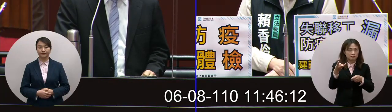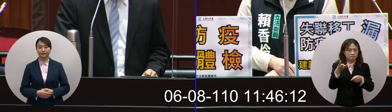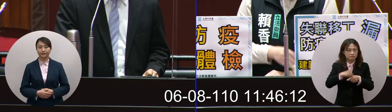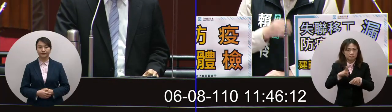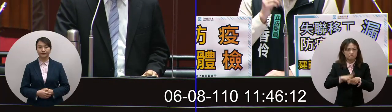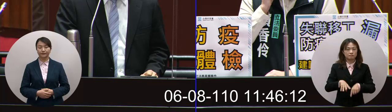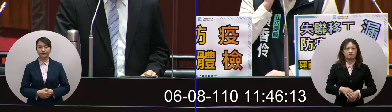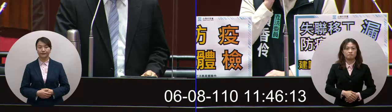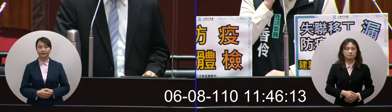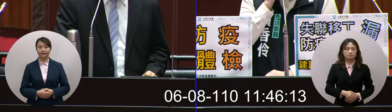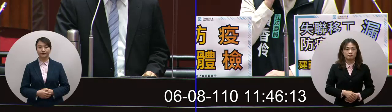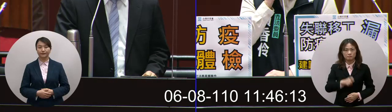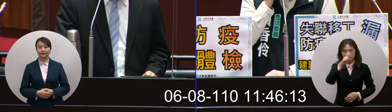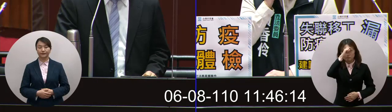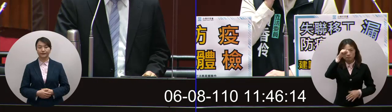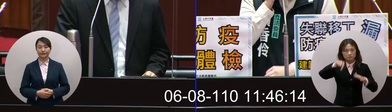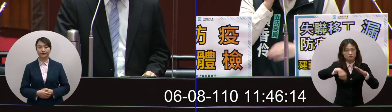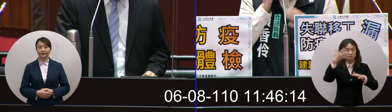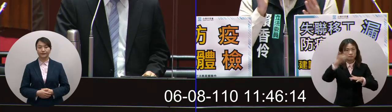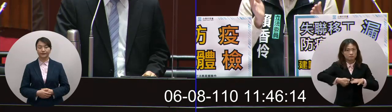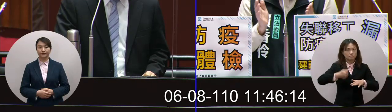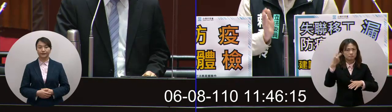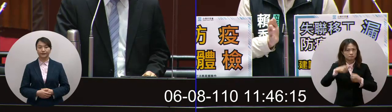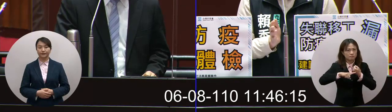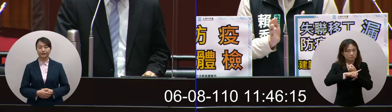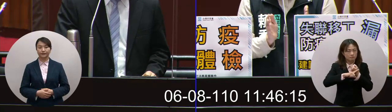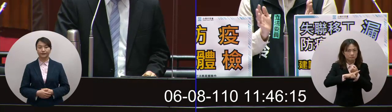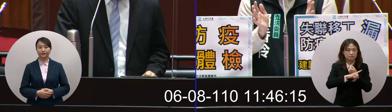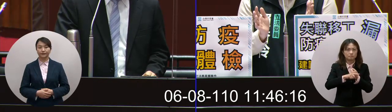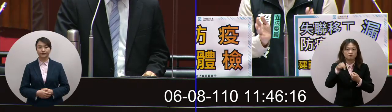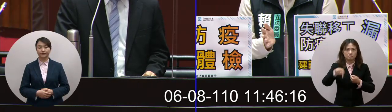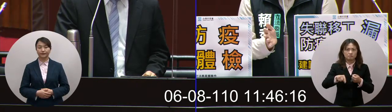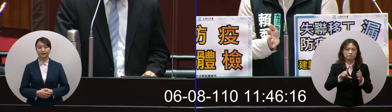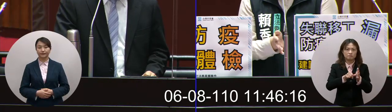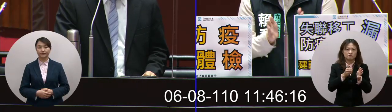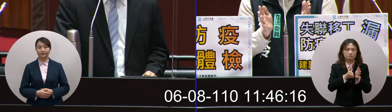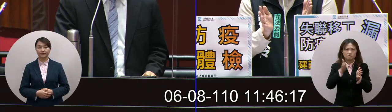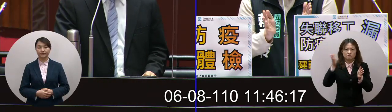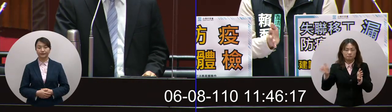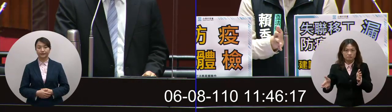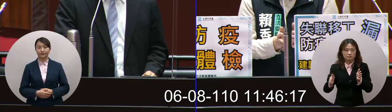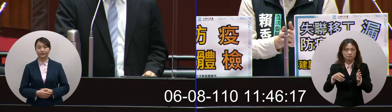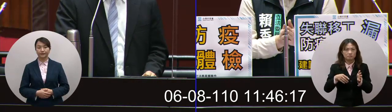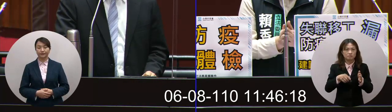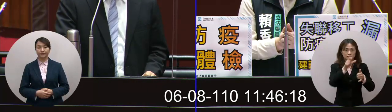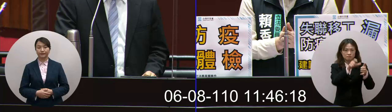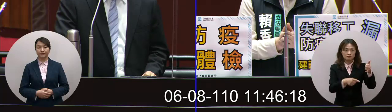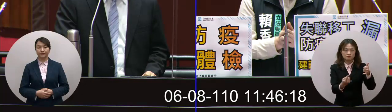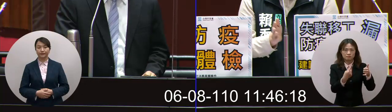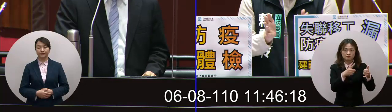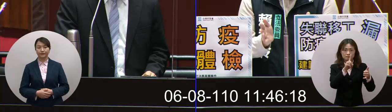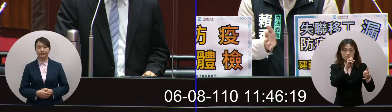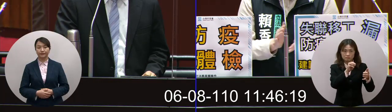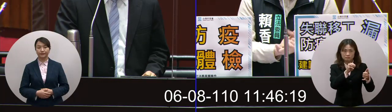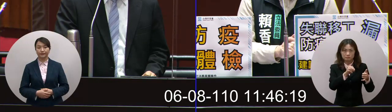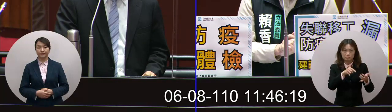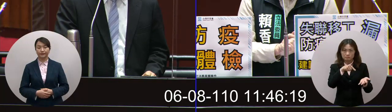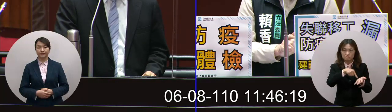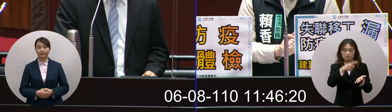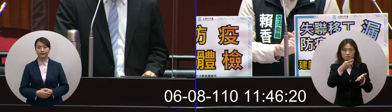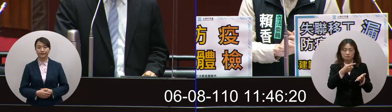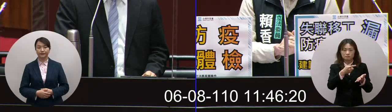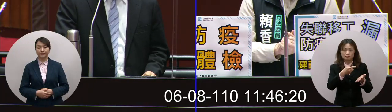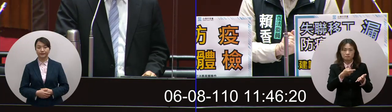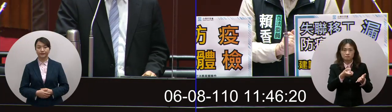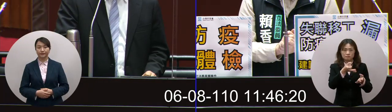在这里思考，是不是在一定程度这样延长时间下，这个10000块是只有这样的第一次， 给这个家